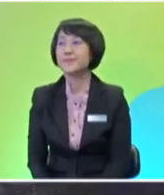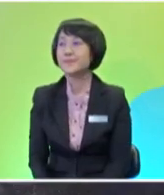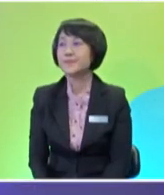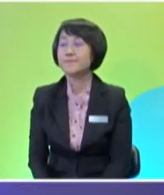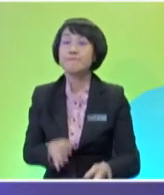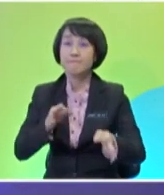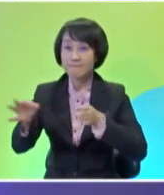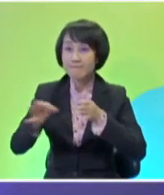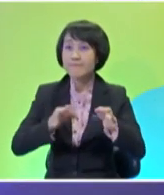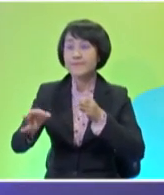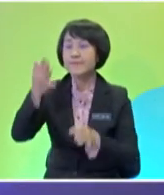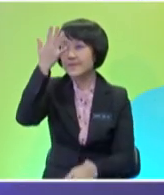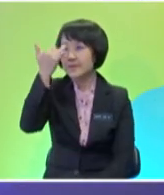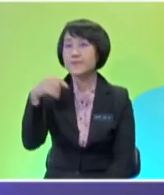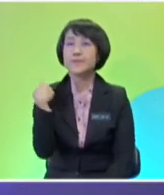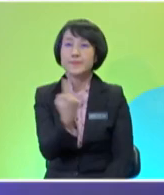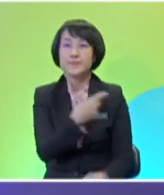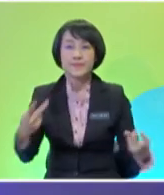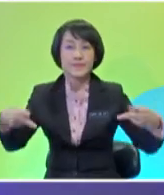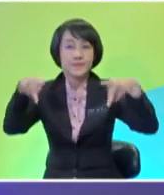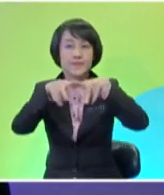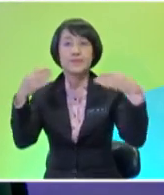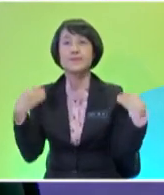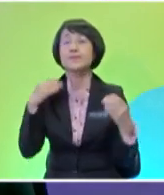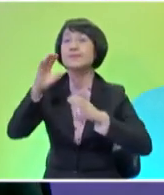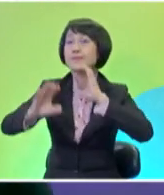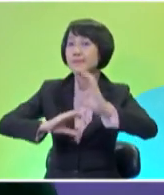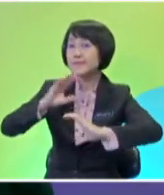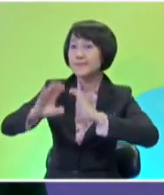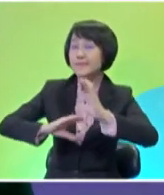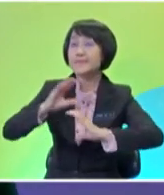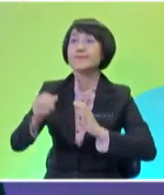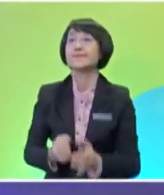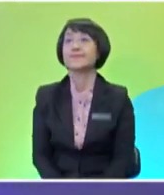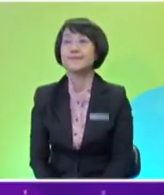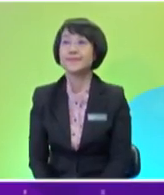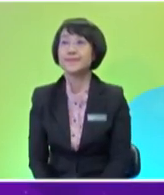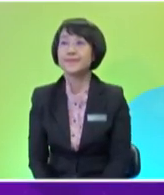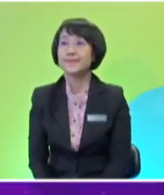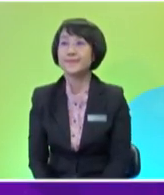Terangkan Mengapa kita perlu ada cita-cita silakan sasaran